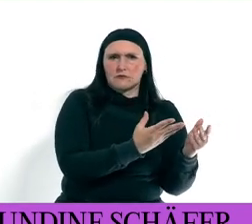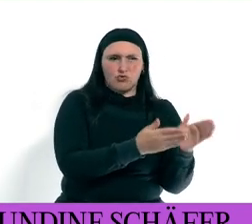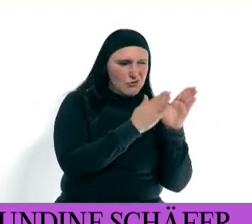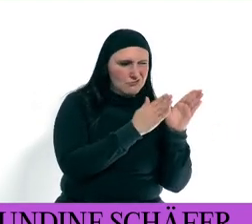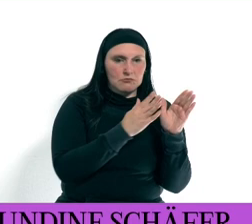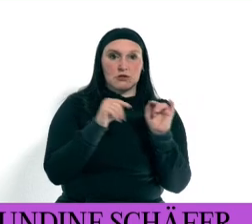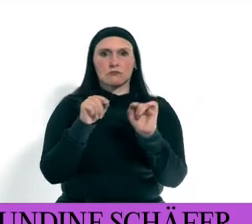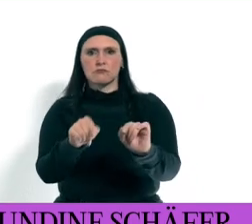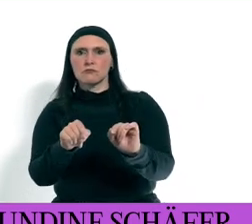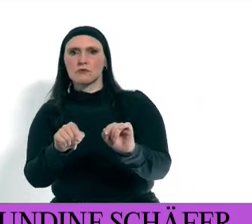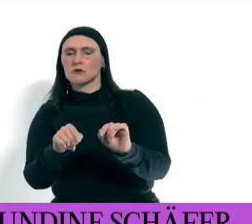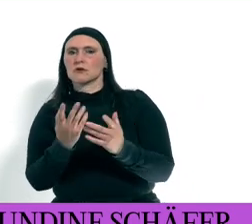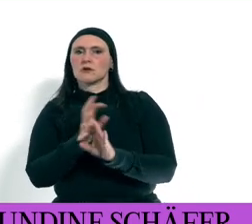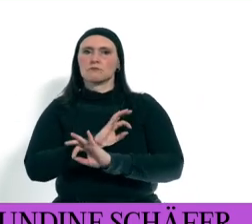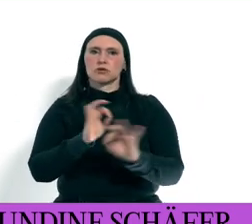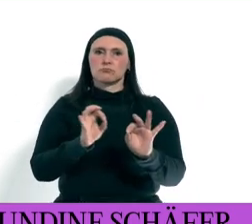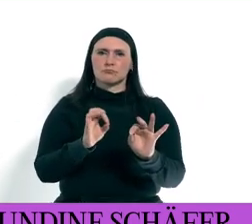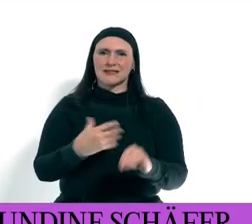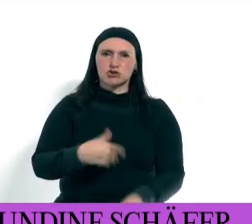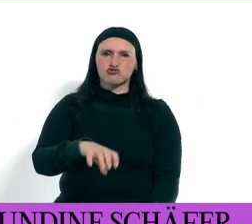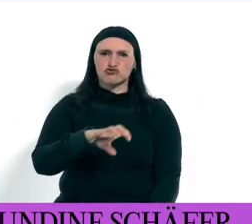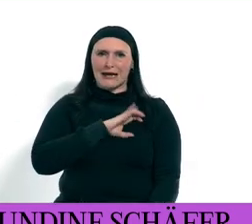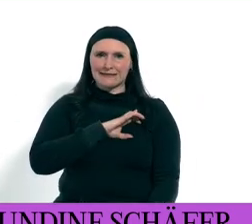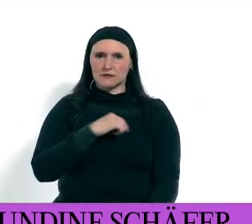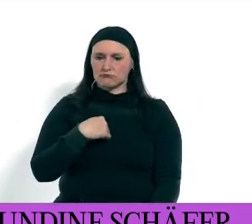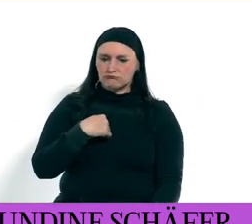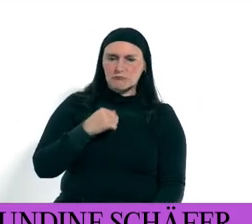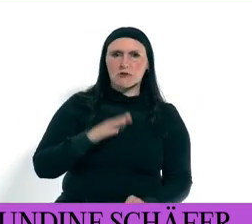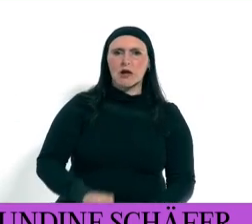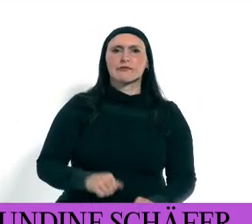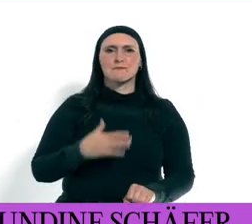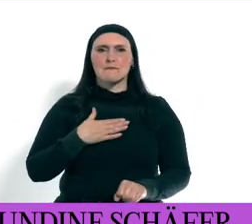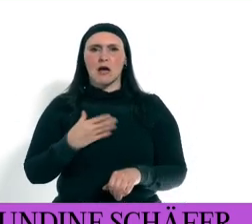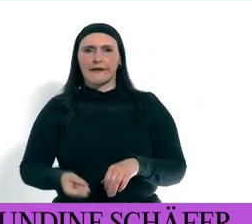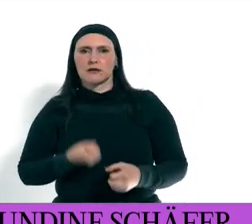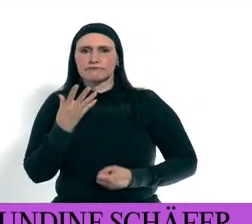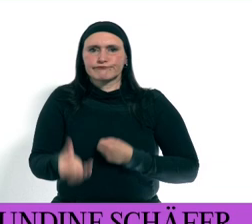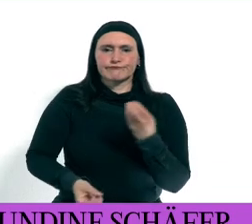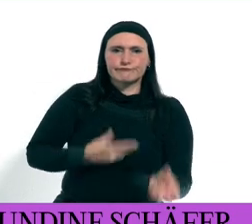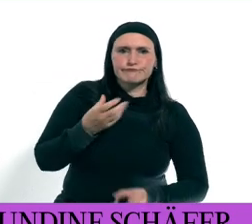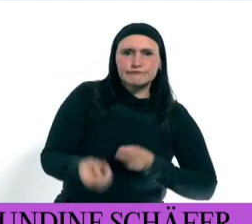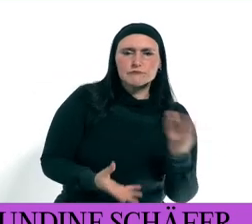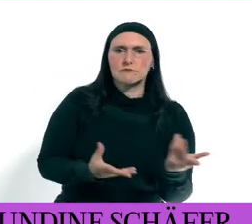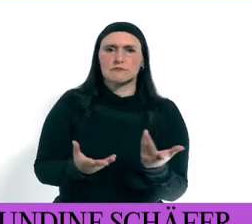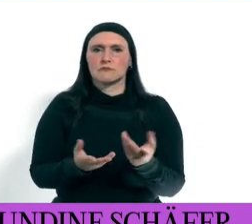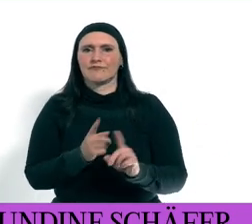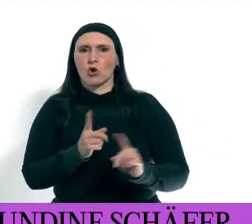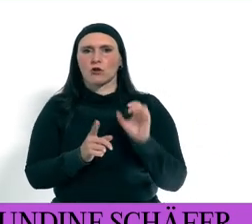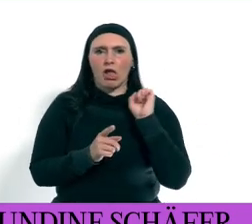eine Aufgabe erfüllen, denke ich. Es ist eine Chance für